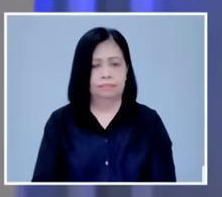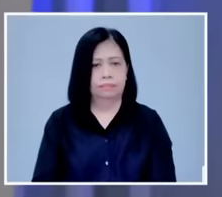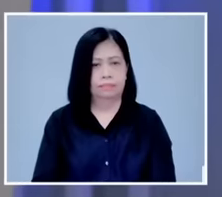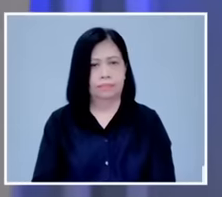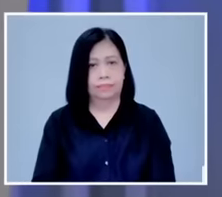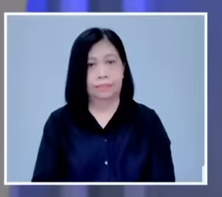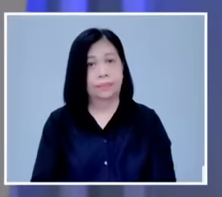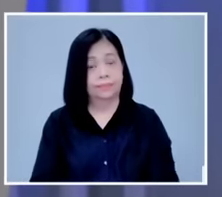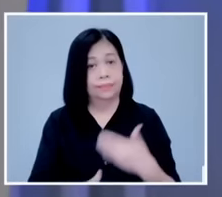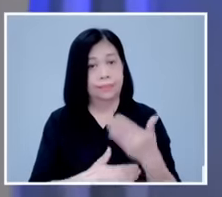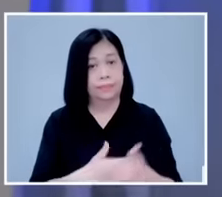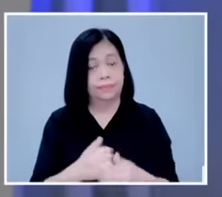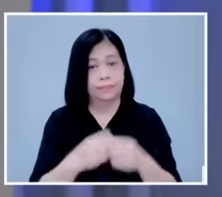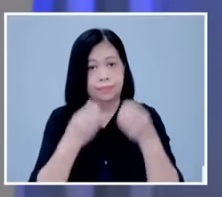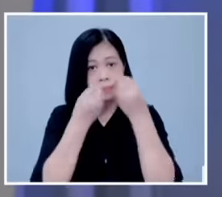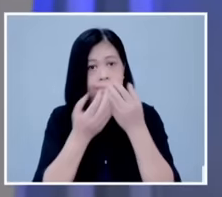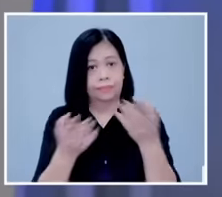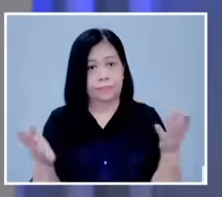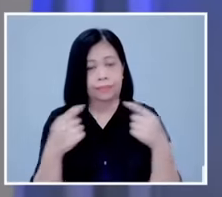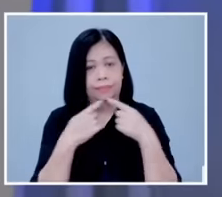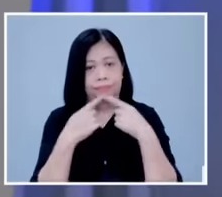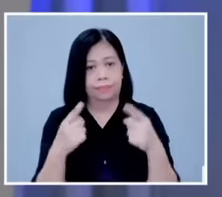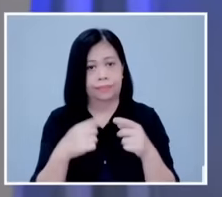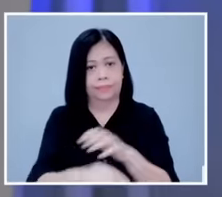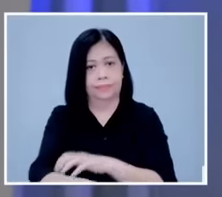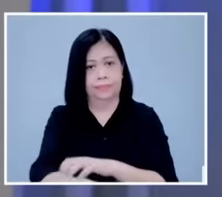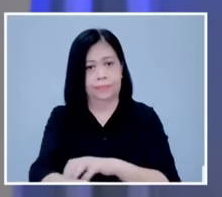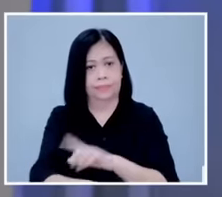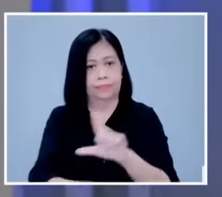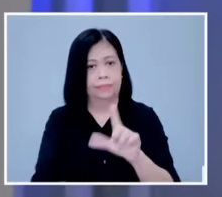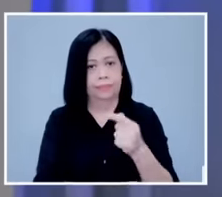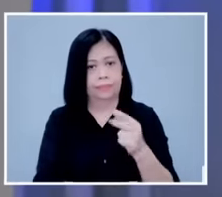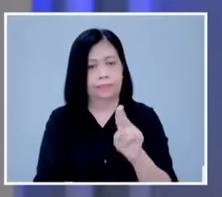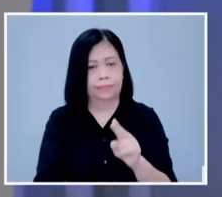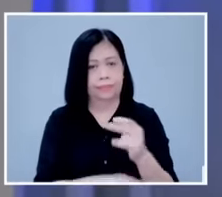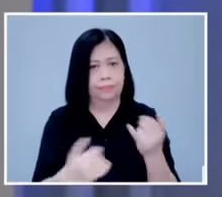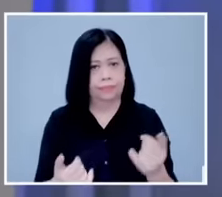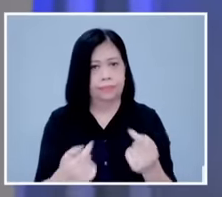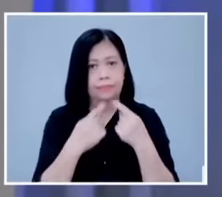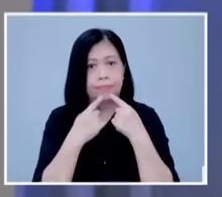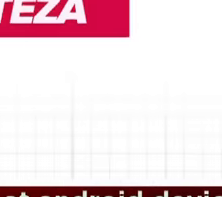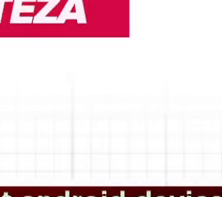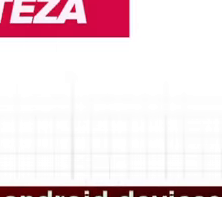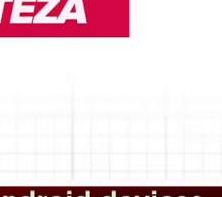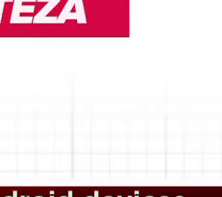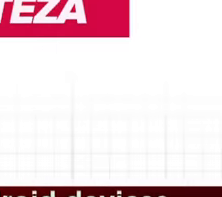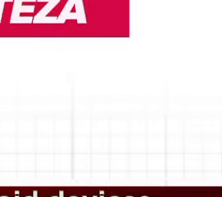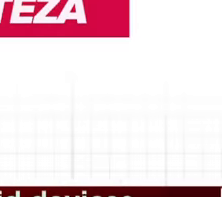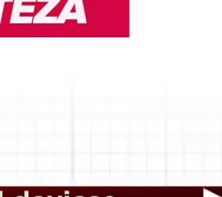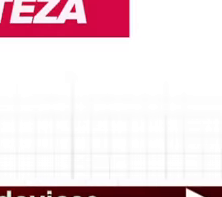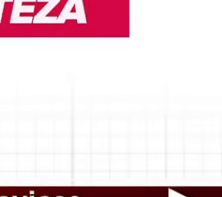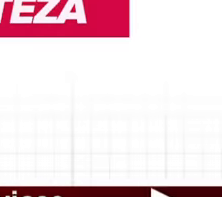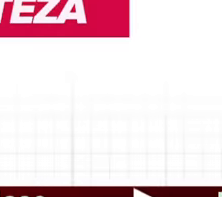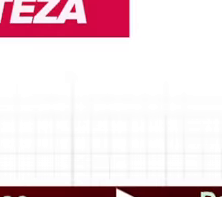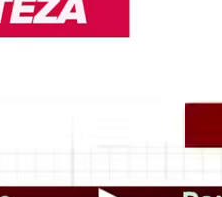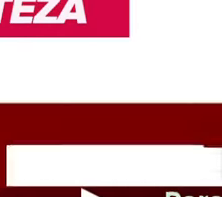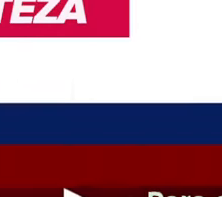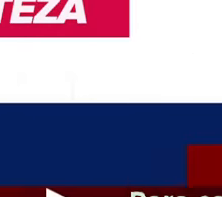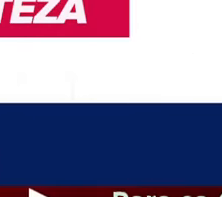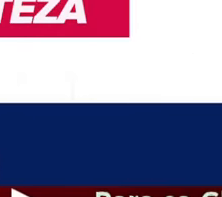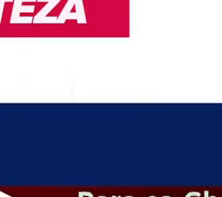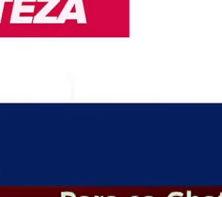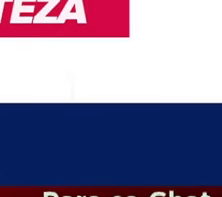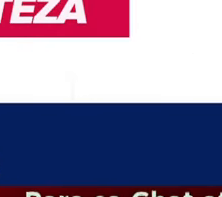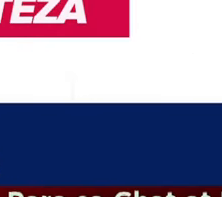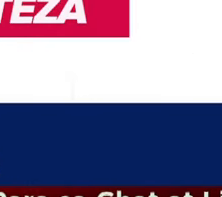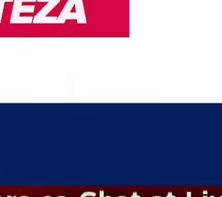Samantala, sa inilabas naman na pahayag ng Makati LGU ngayong araw, sinabi nilang hindi nila ginigipit ang mga apektadong residente